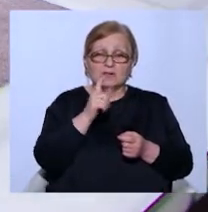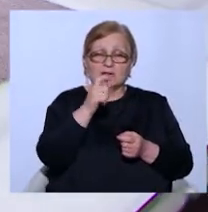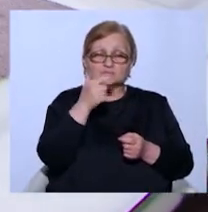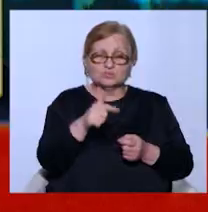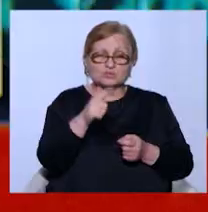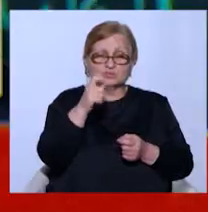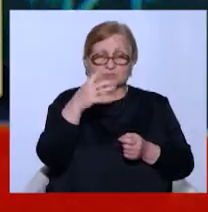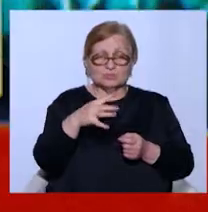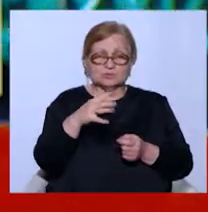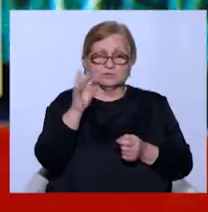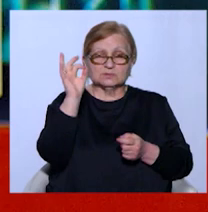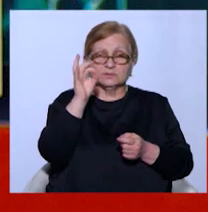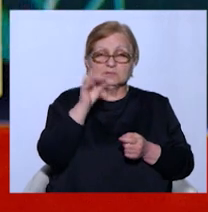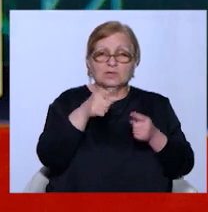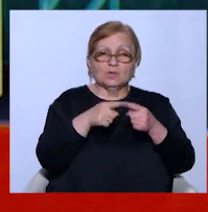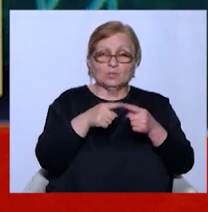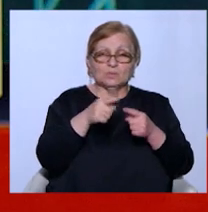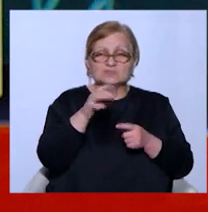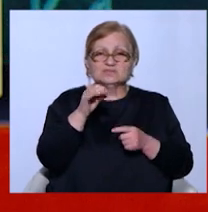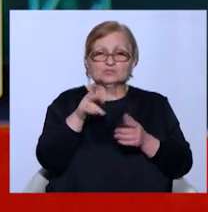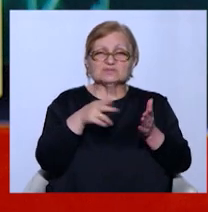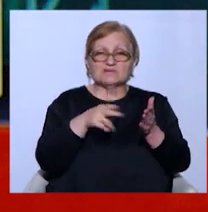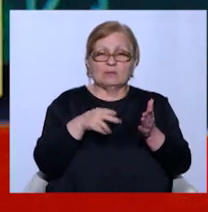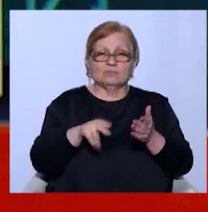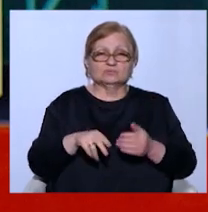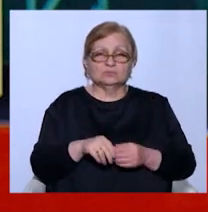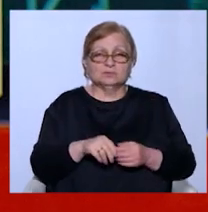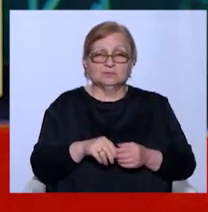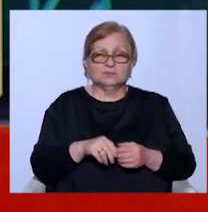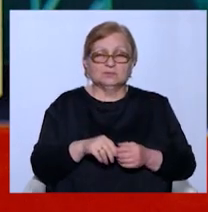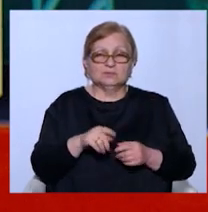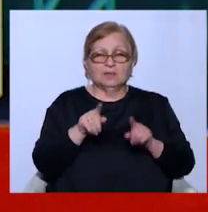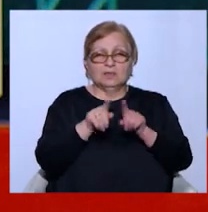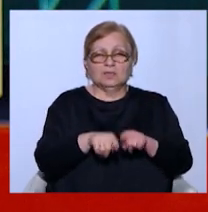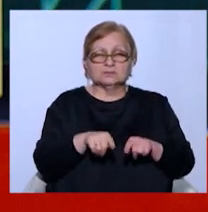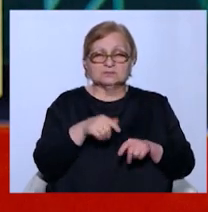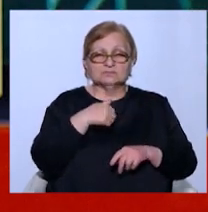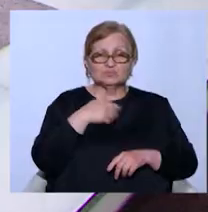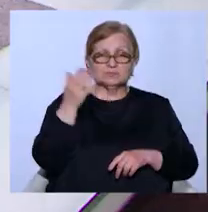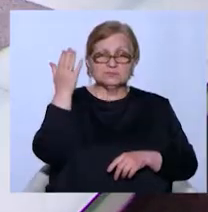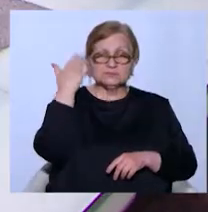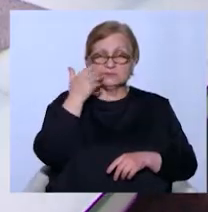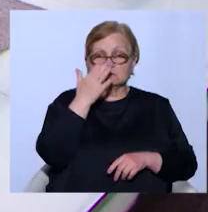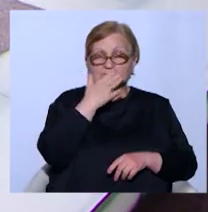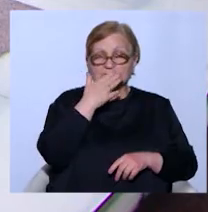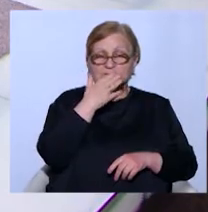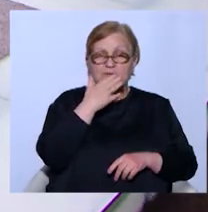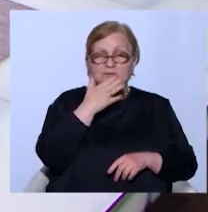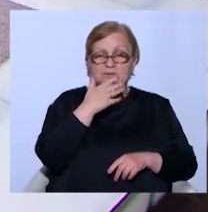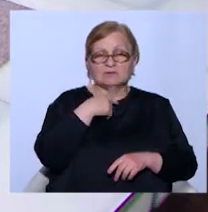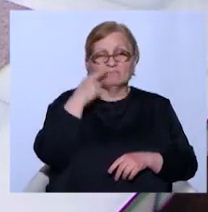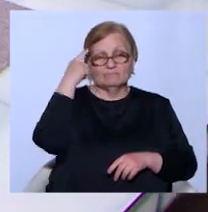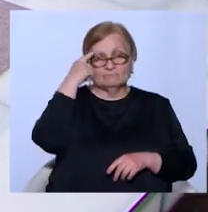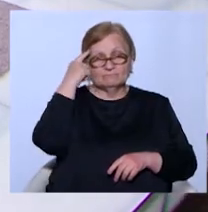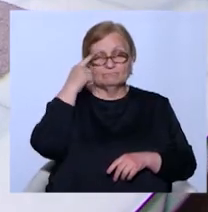გრადუსი, 150 გრადუსი კუთხის სინუსის გამოთვლა. აი ახლა ასევე ჩვენ წინა გაკვეთილზე გავიაზრეთ